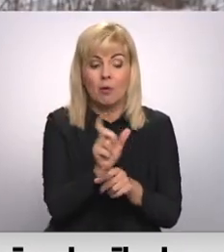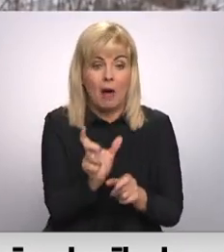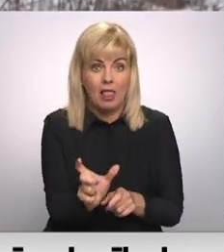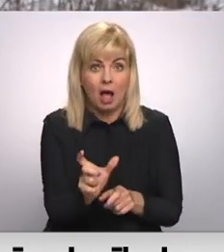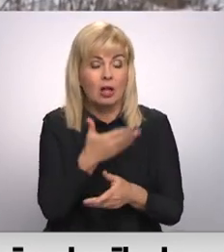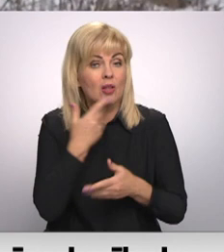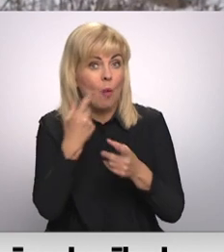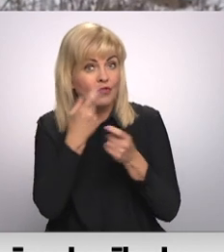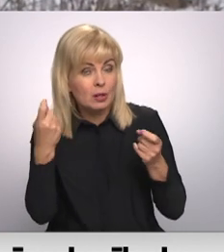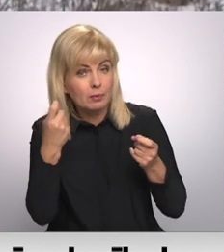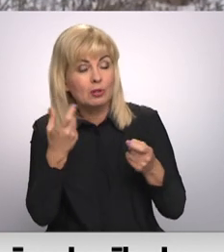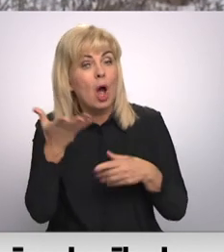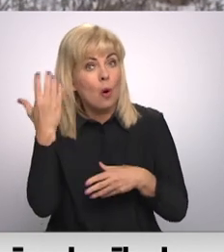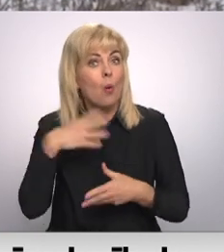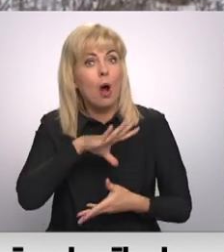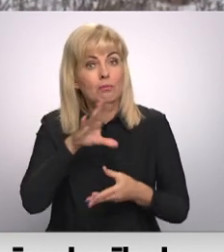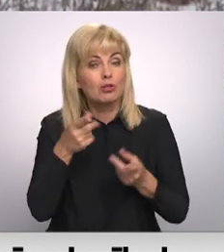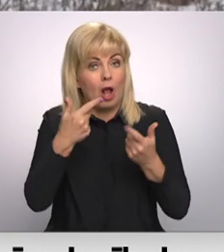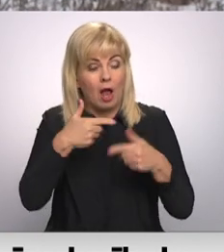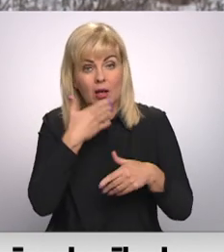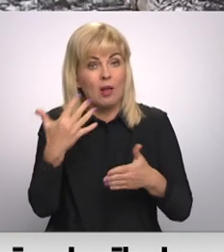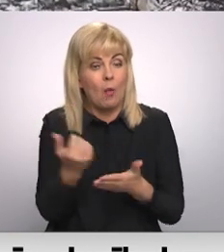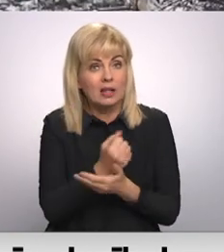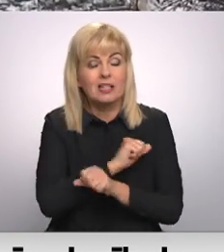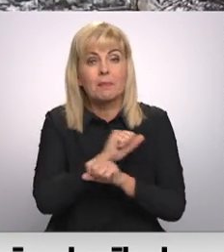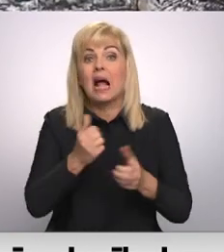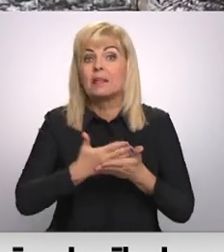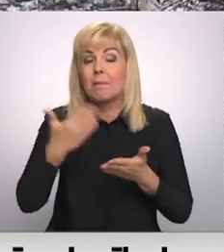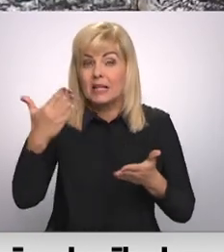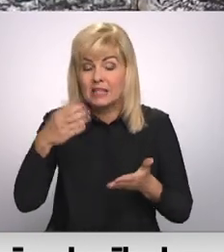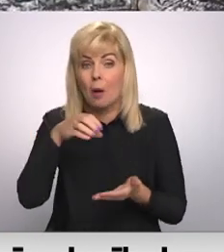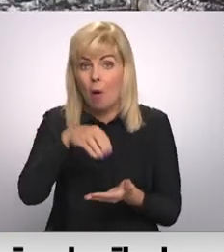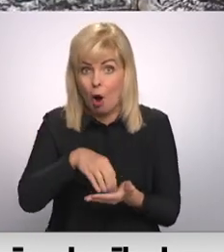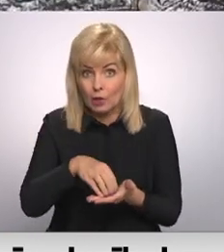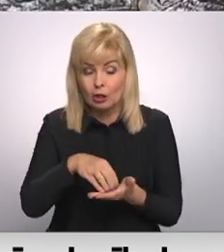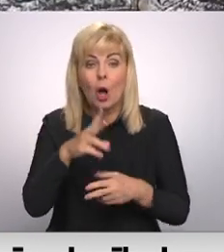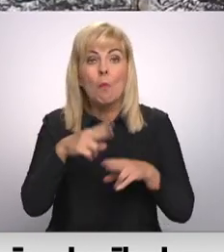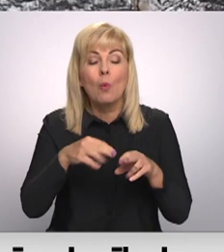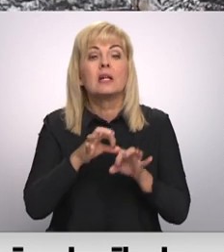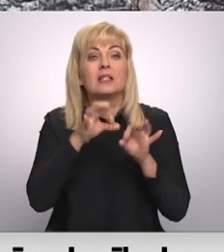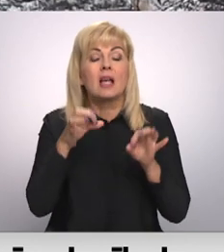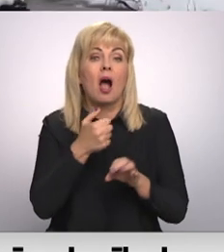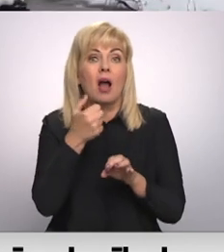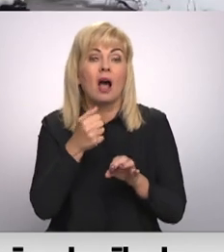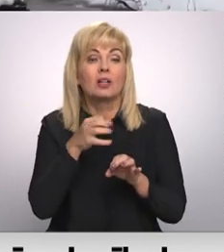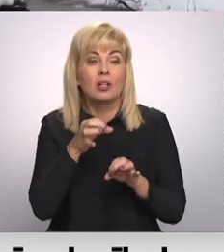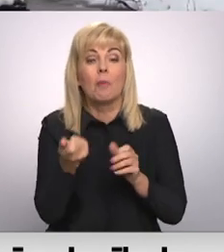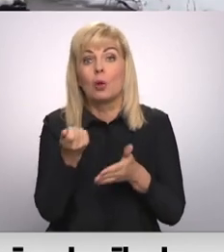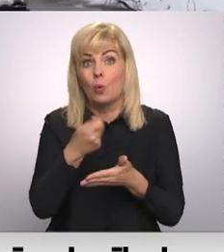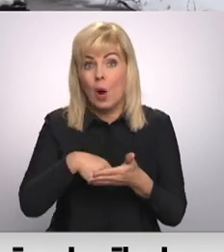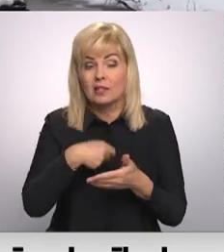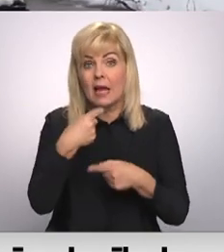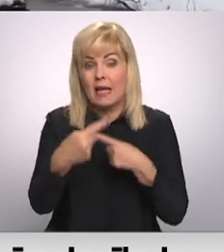nesot informāciju par to, vai kopš tā laika ir atrasta vēl kādas sprādzienbīstama objekta. Plānots, ka būvdarbi šeit tiks sākti gada laikā, pēc tam, kad būs noslēgusies